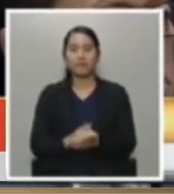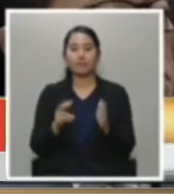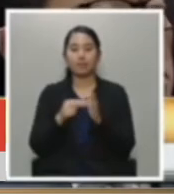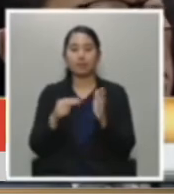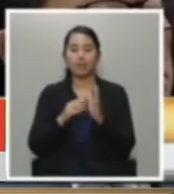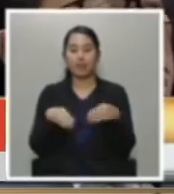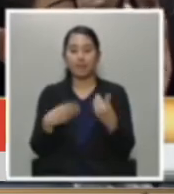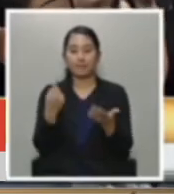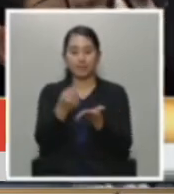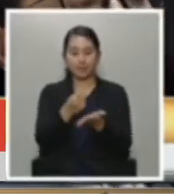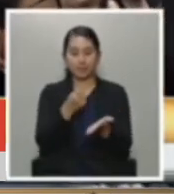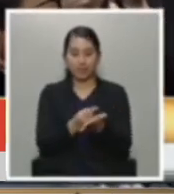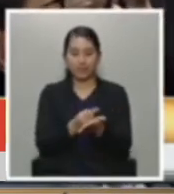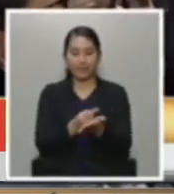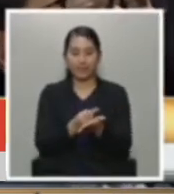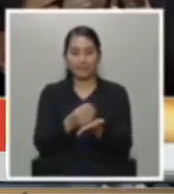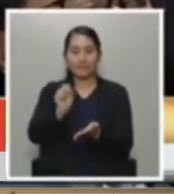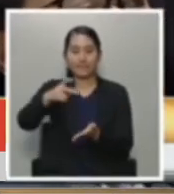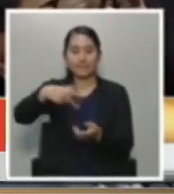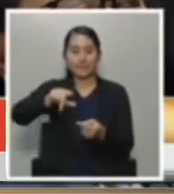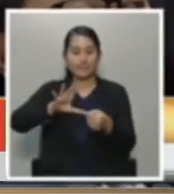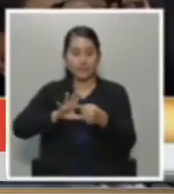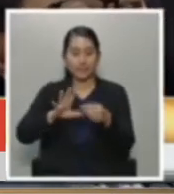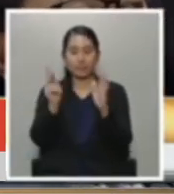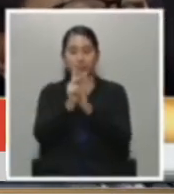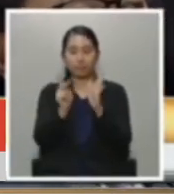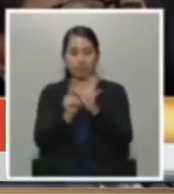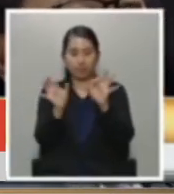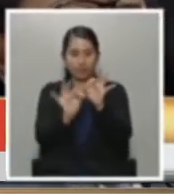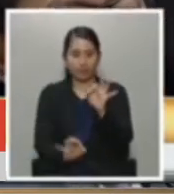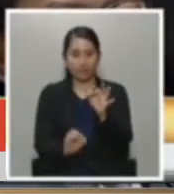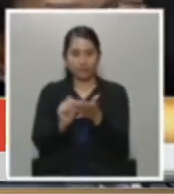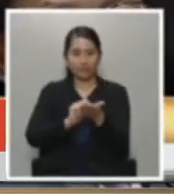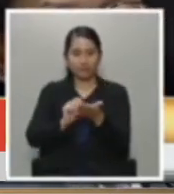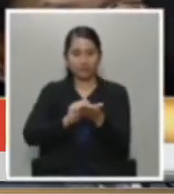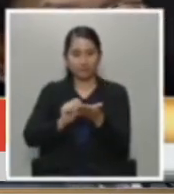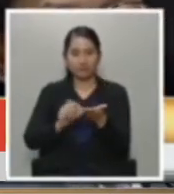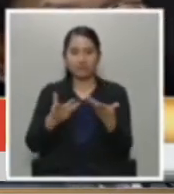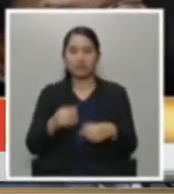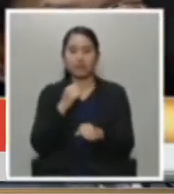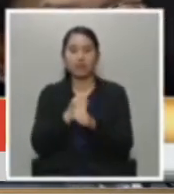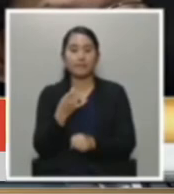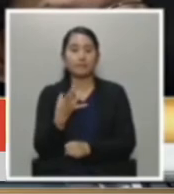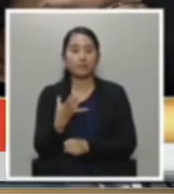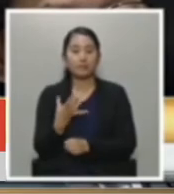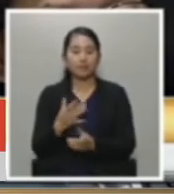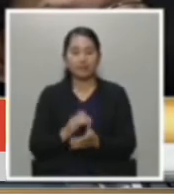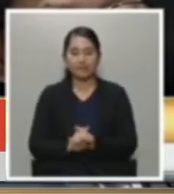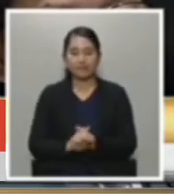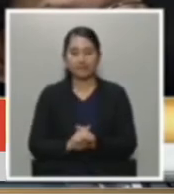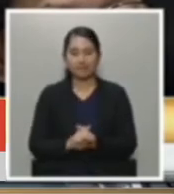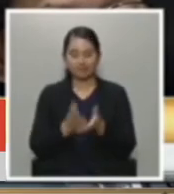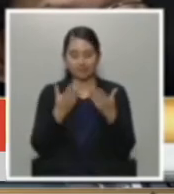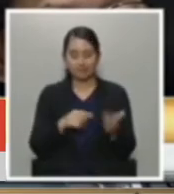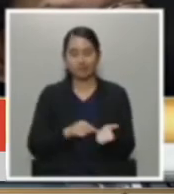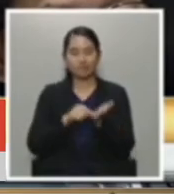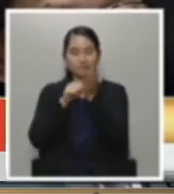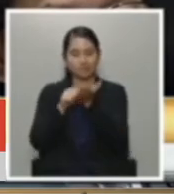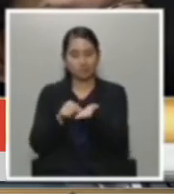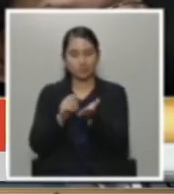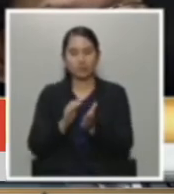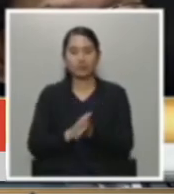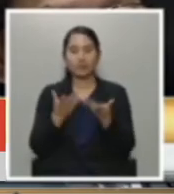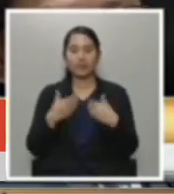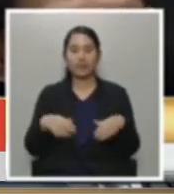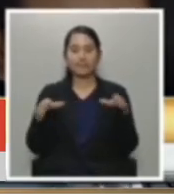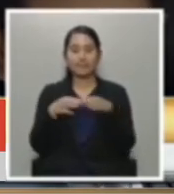าของสภาพัฒน์พอมาร่างกฎหมายลูกกลายเป็นที่ปรึกษานายกรัฐมนตรีแล้วทำอะไรได้บ้างอ่ะในสุดก็ต้องยุบไปคณะ